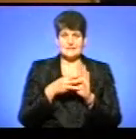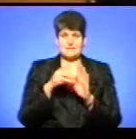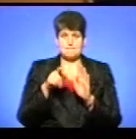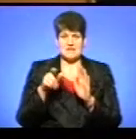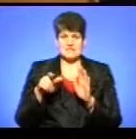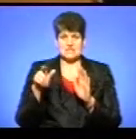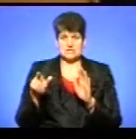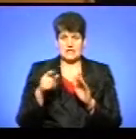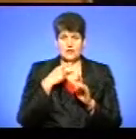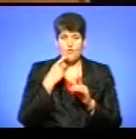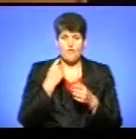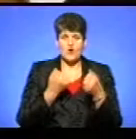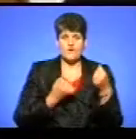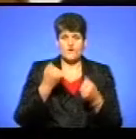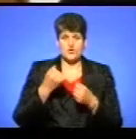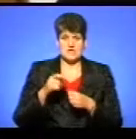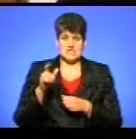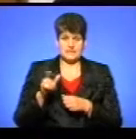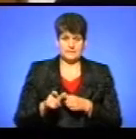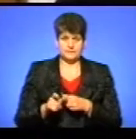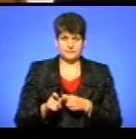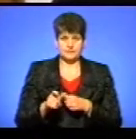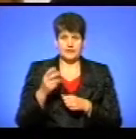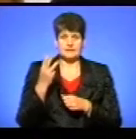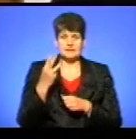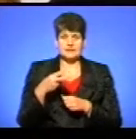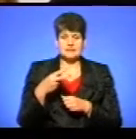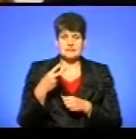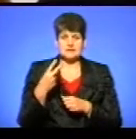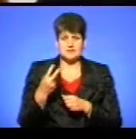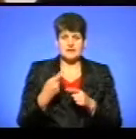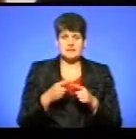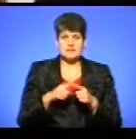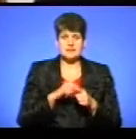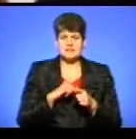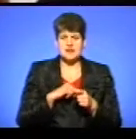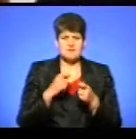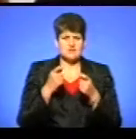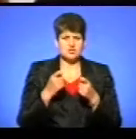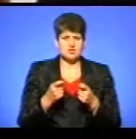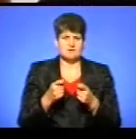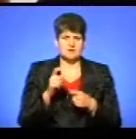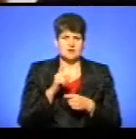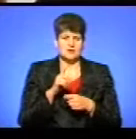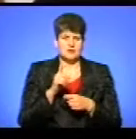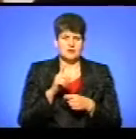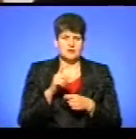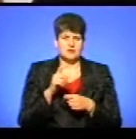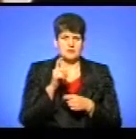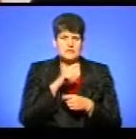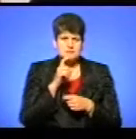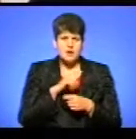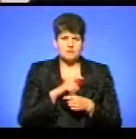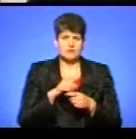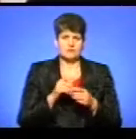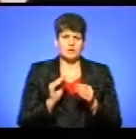пасажирів, каже водій Ярослав Вогда. Считайте, 32 – то саме дешевше диспаливо коштує. Так що і запчастини